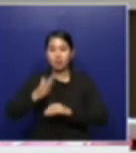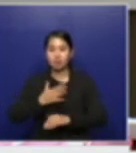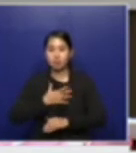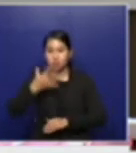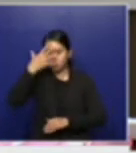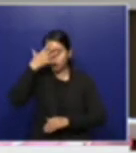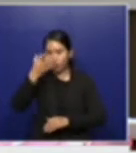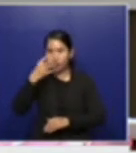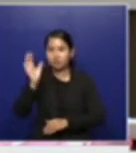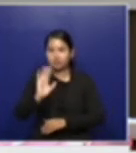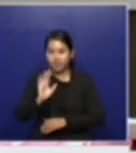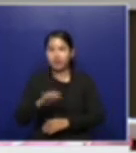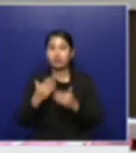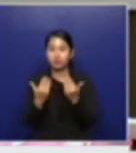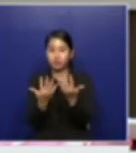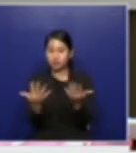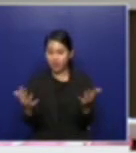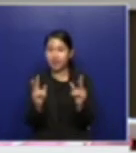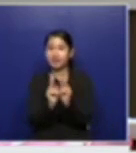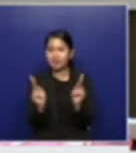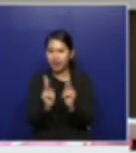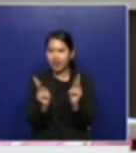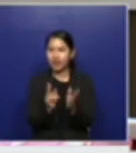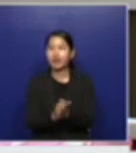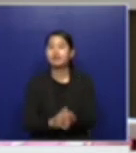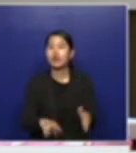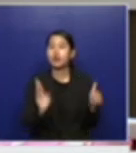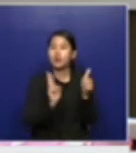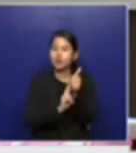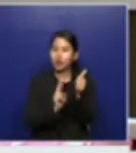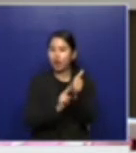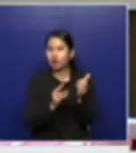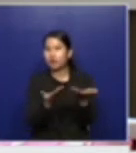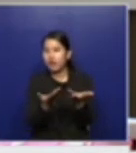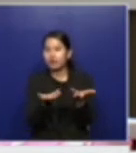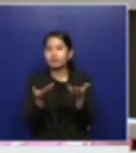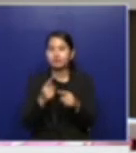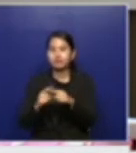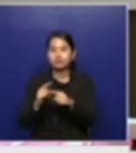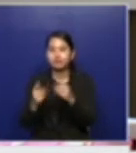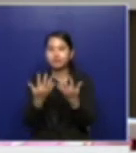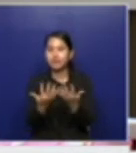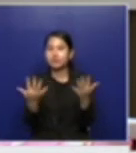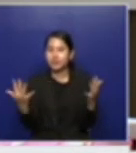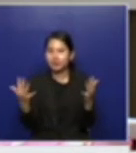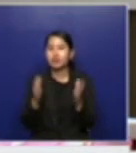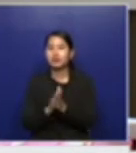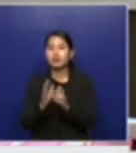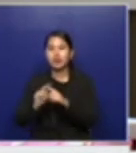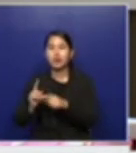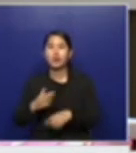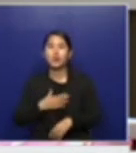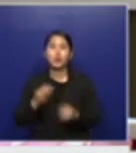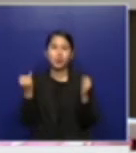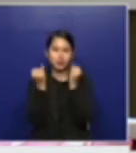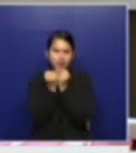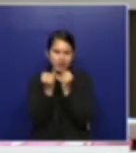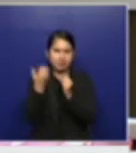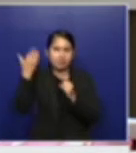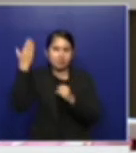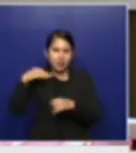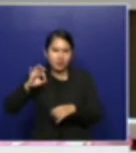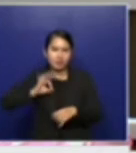ครับคณะกรรมการที่มาชี้แจงตั้งแต่ท่านรองพิษณุลงไปนั่นสุขุมพงษ์ว่านคำก็สนิทกันตั้งแต่เป็นผู้แ